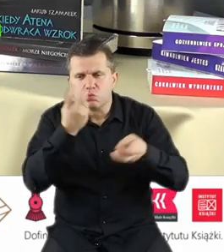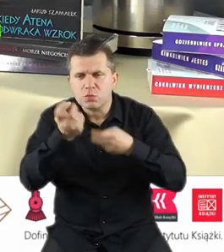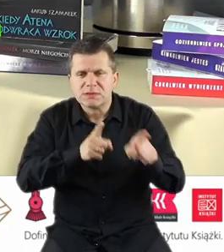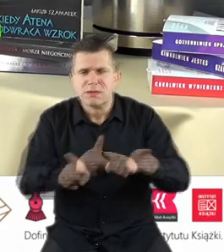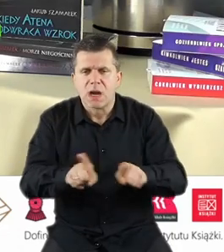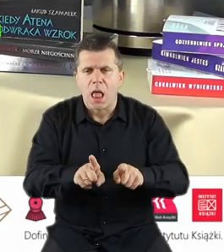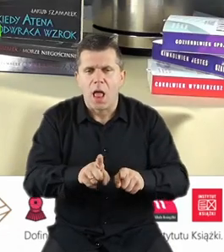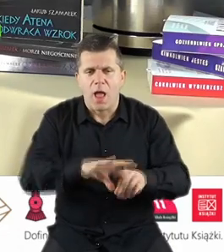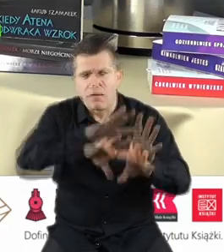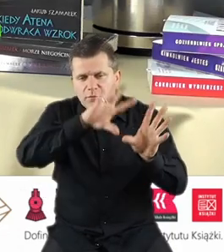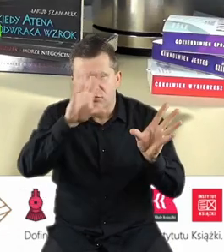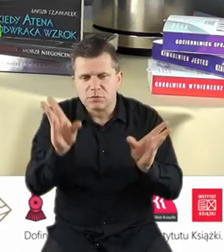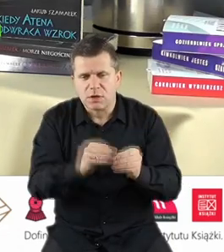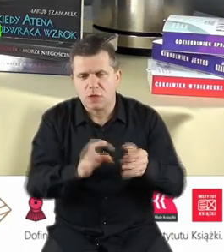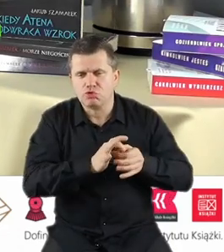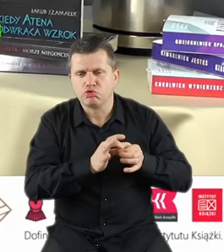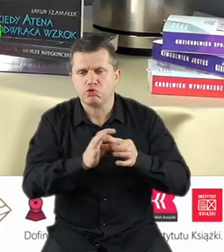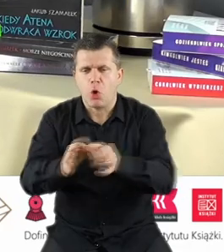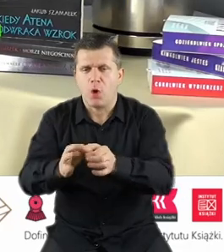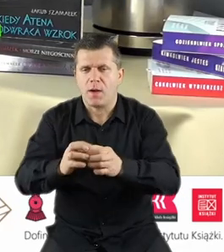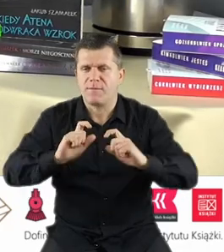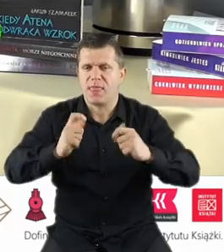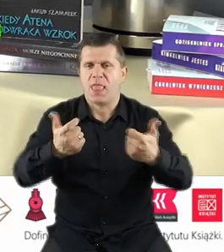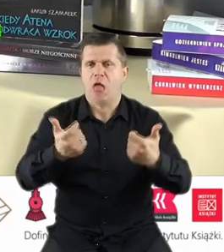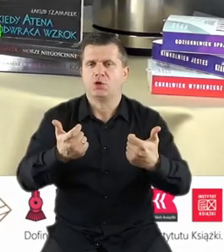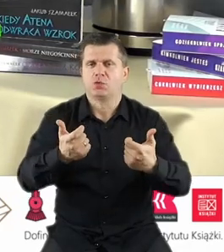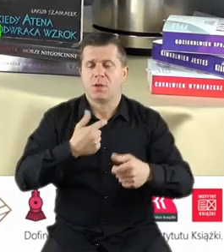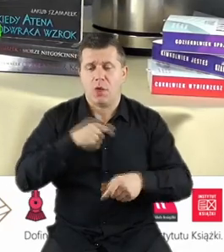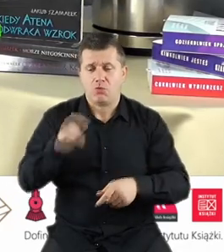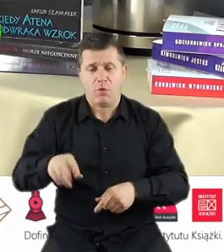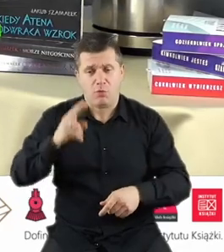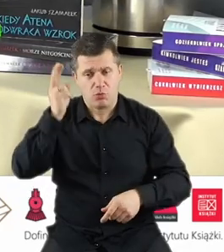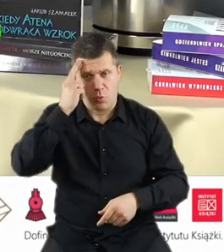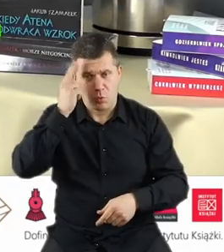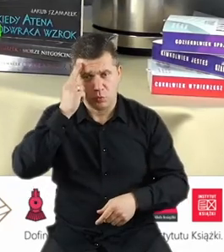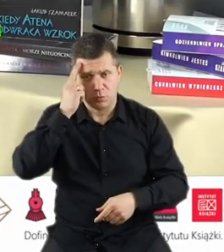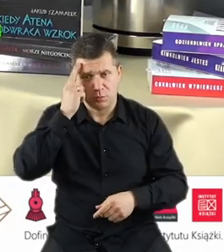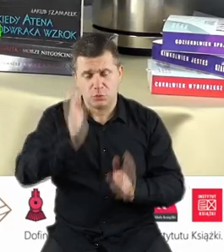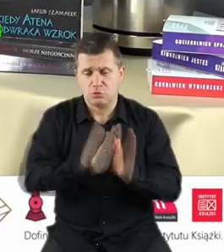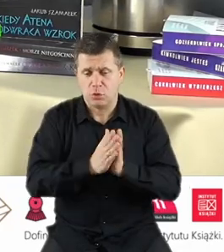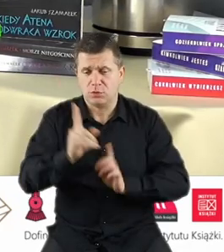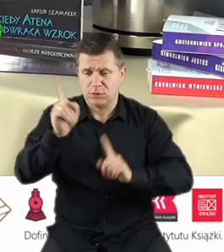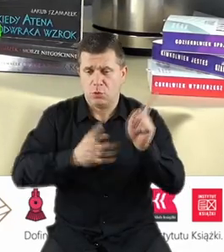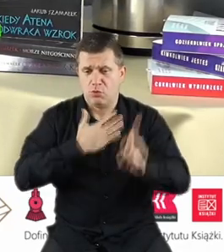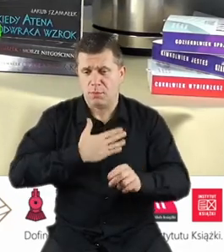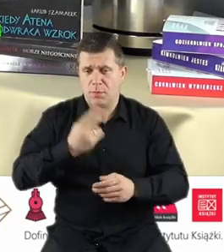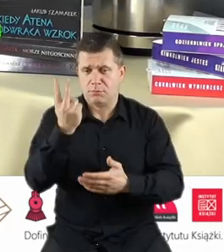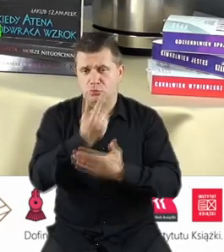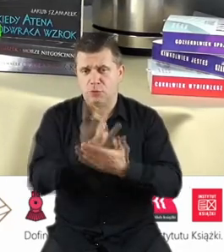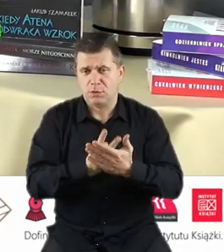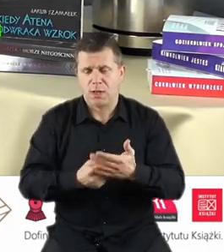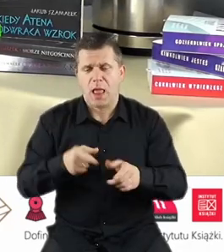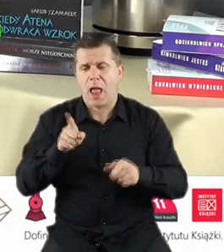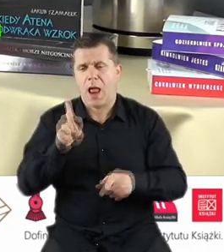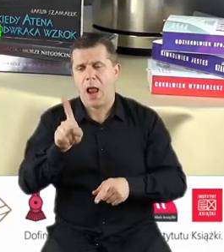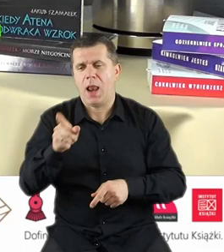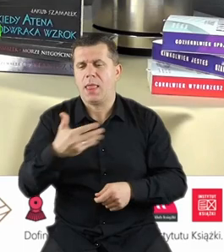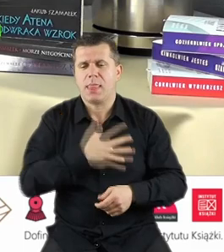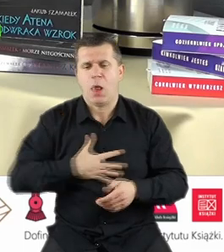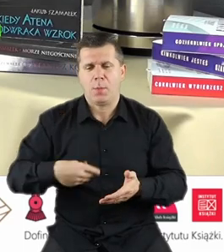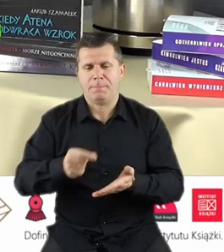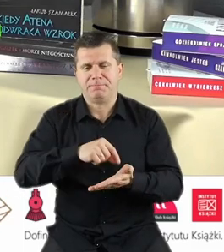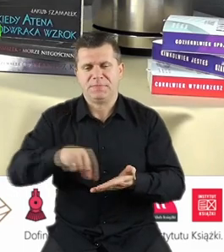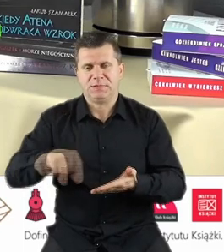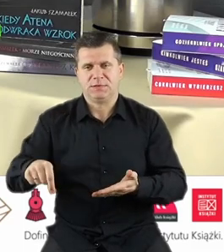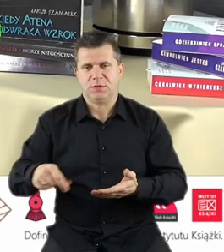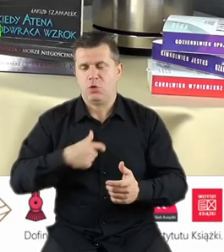w jakiś ciąg zdarzeń. I oczywiście, jakby ja to rozumiem, też lubię takie książki czasem przeczytać, tylko nie lubię ich pisać, więc ja sobie